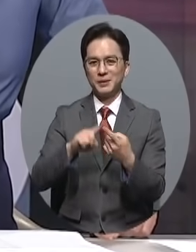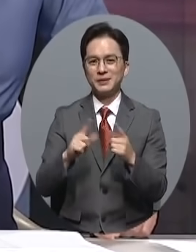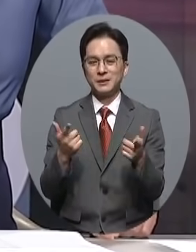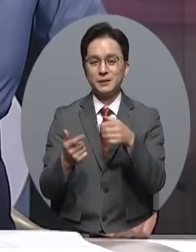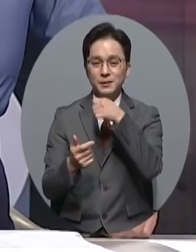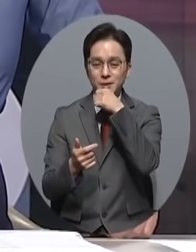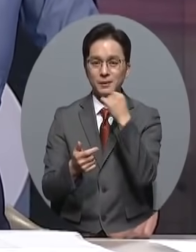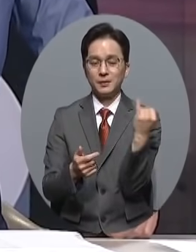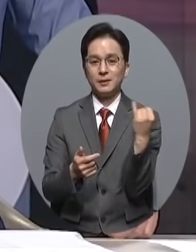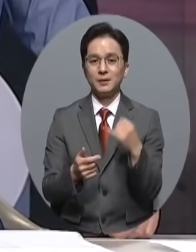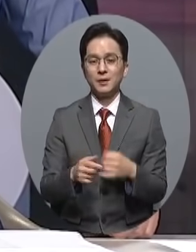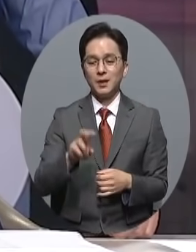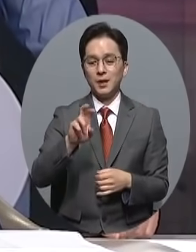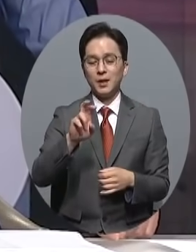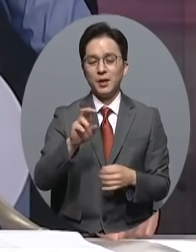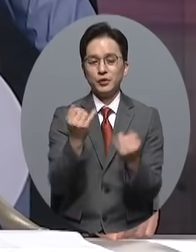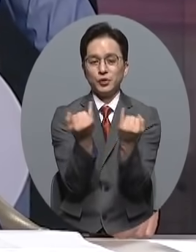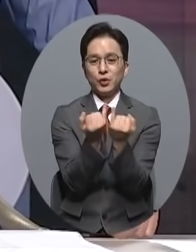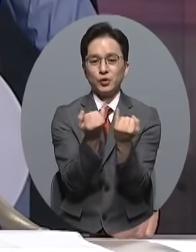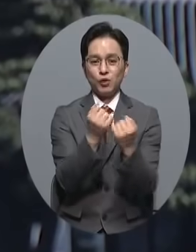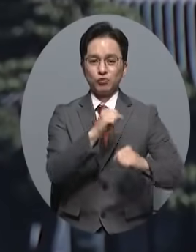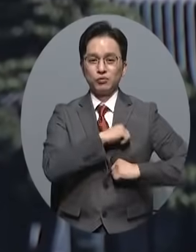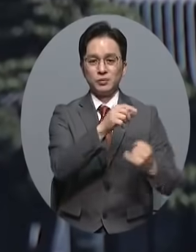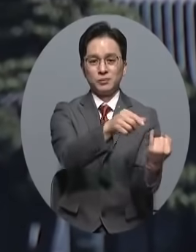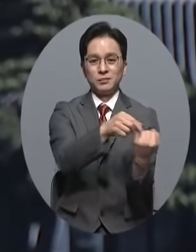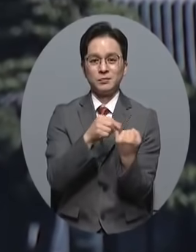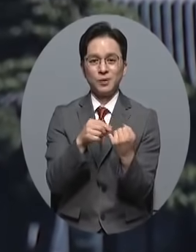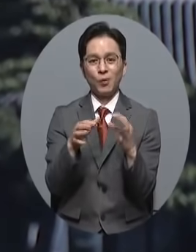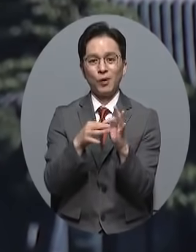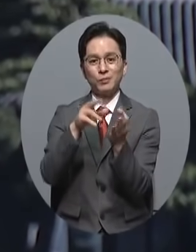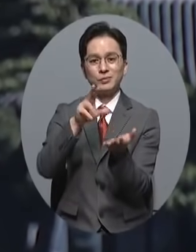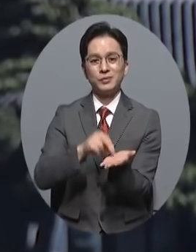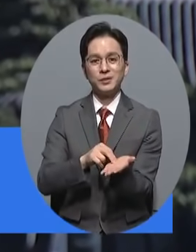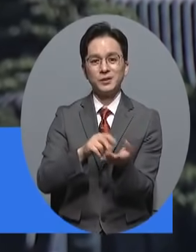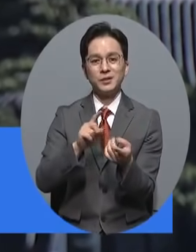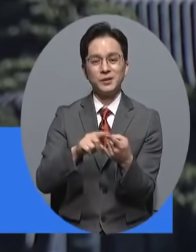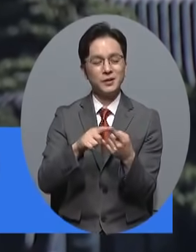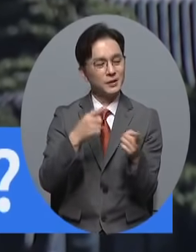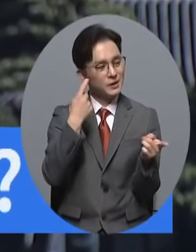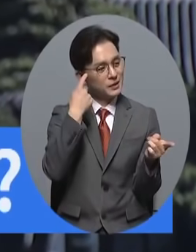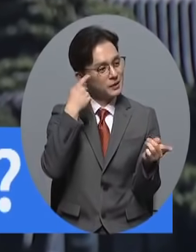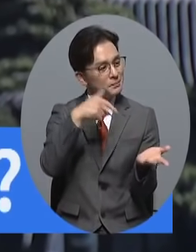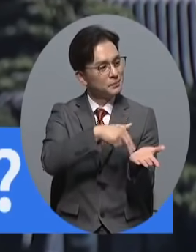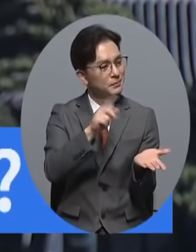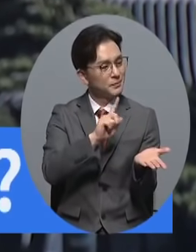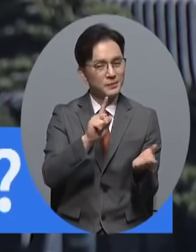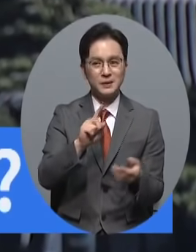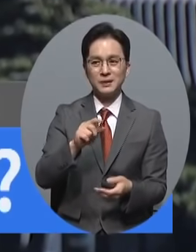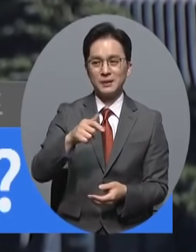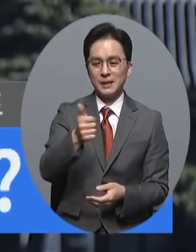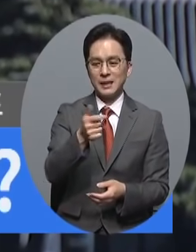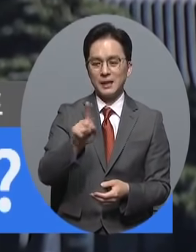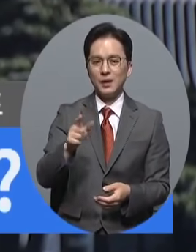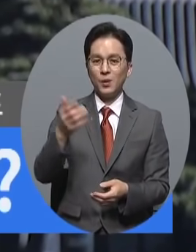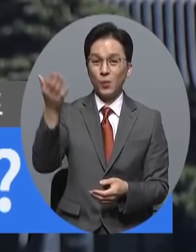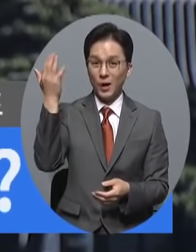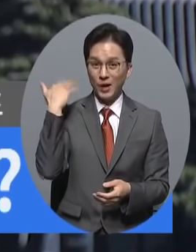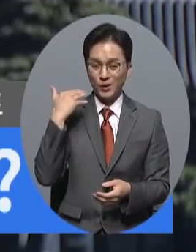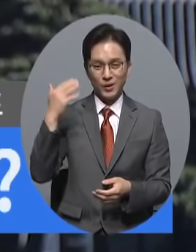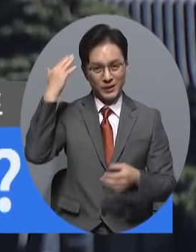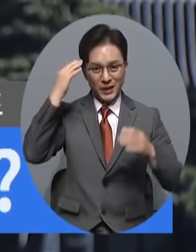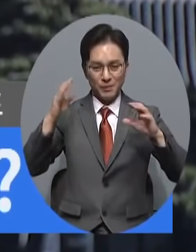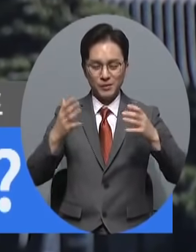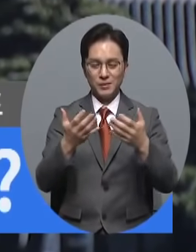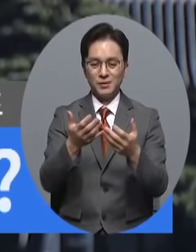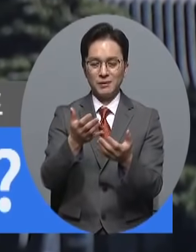문제이기도 합니다. 어떻게 보시나요? 과거에는 우리가 보면 이념 대결이 있었고요. 그다음에 이제 지역 간 맞습니다. 약간의 이제 진보적인